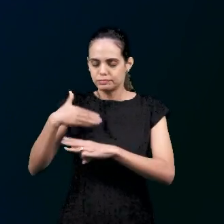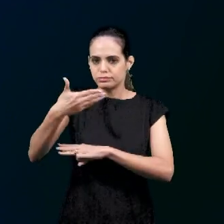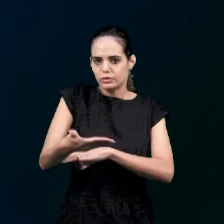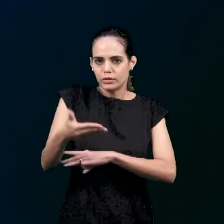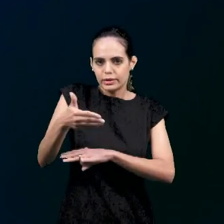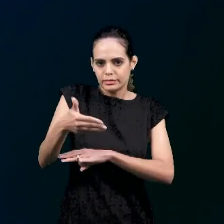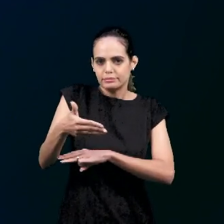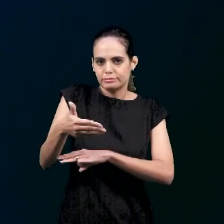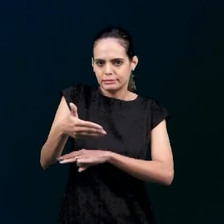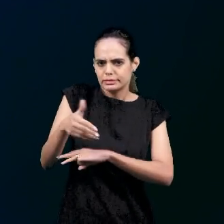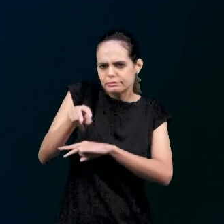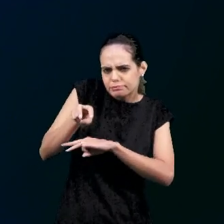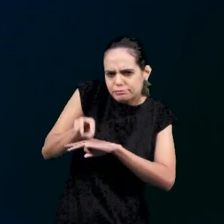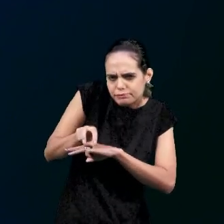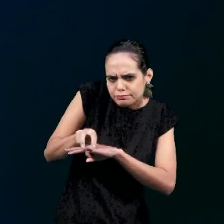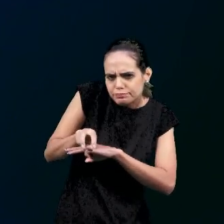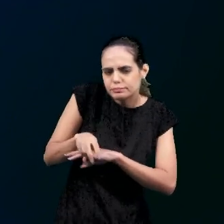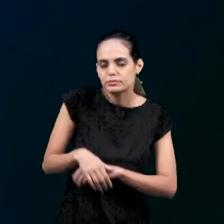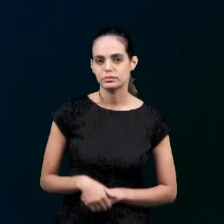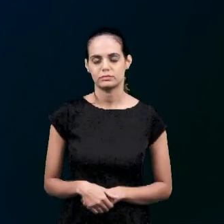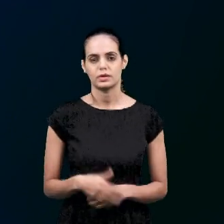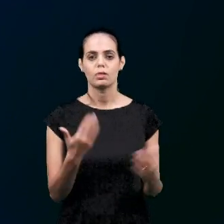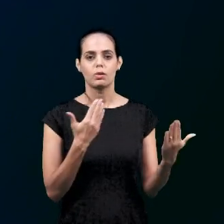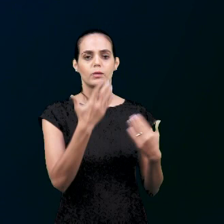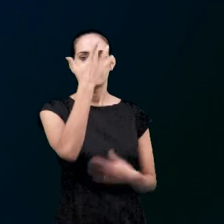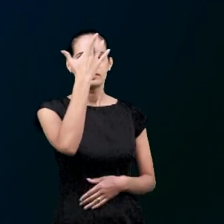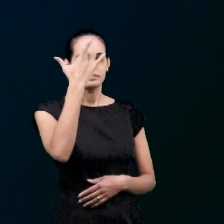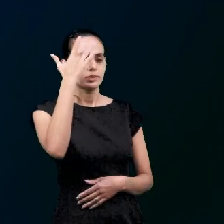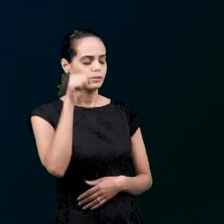était aveugle, mendiant et au bord du chemin.